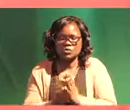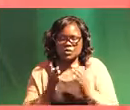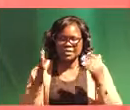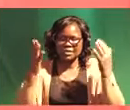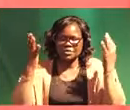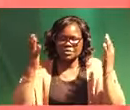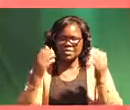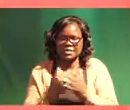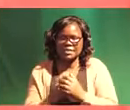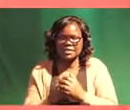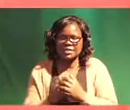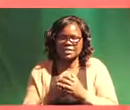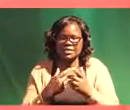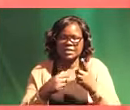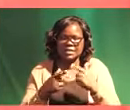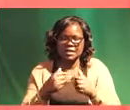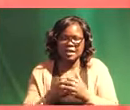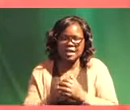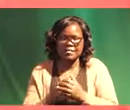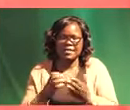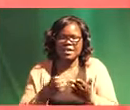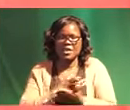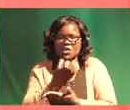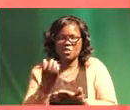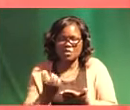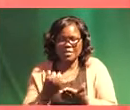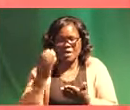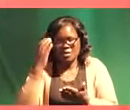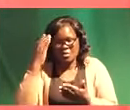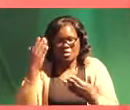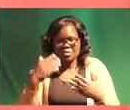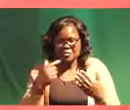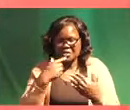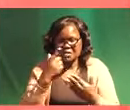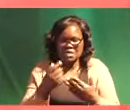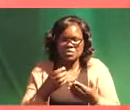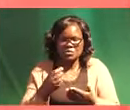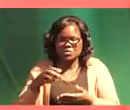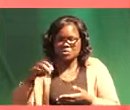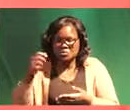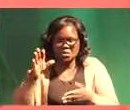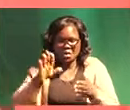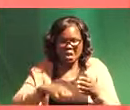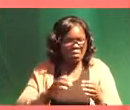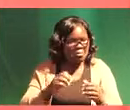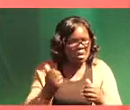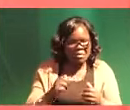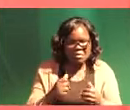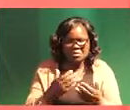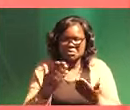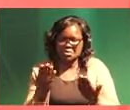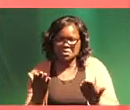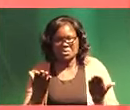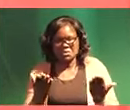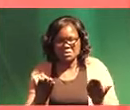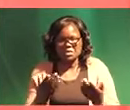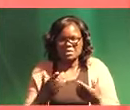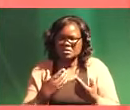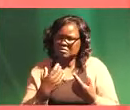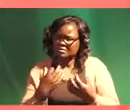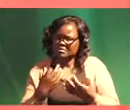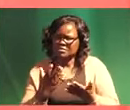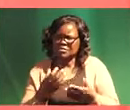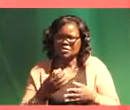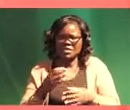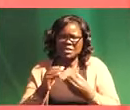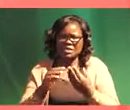kumcongratulate vile ameturn around economy. Najua kuna watu wanasema sijui unga ijaenda chini, sijui nini. Kwani